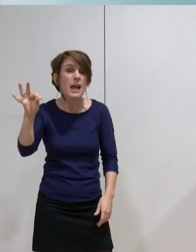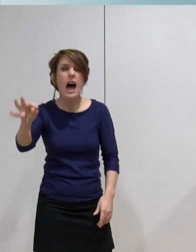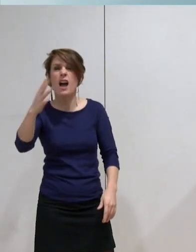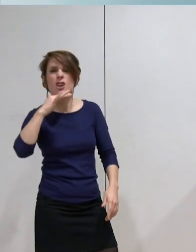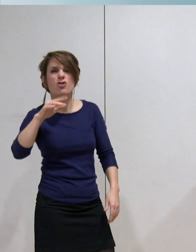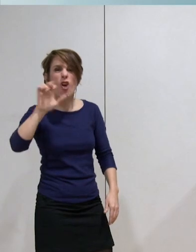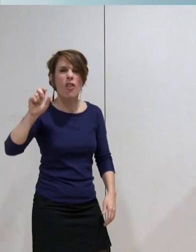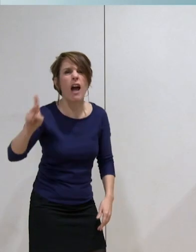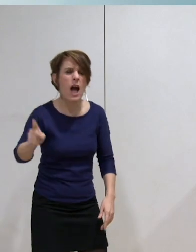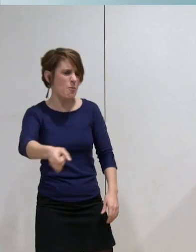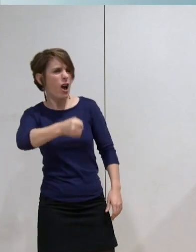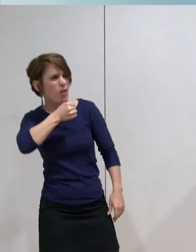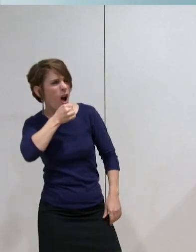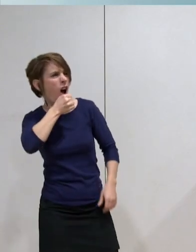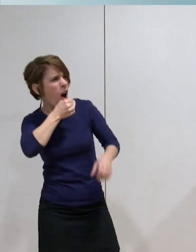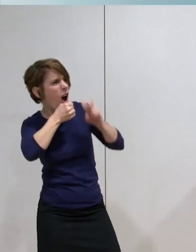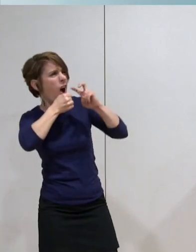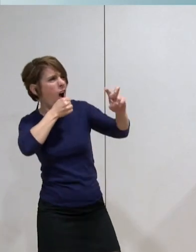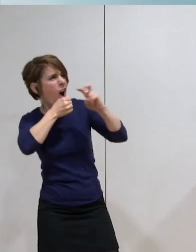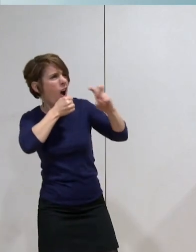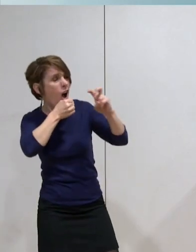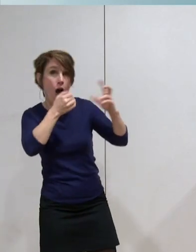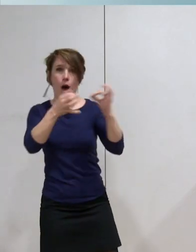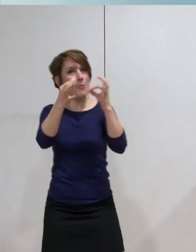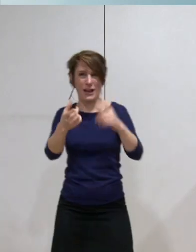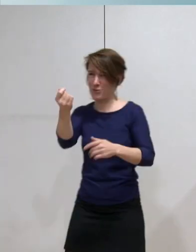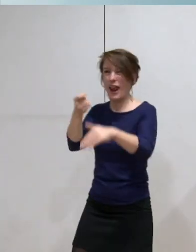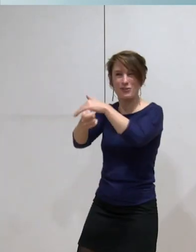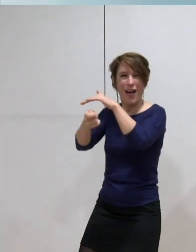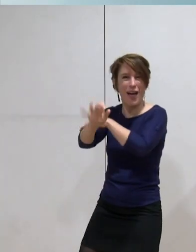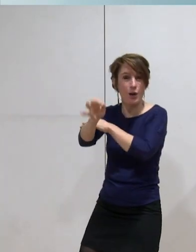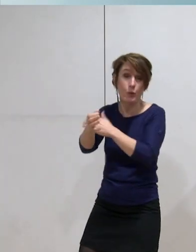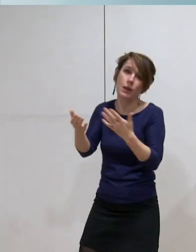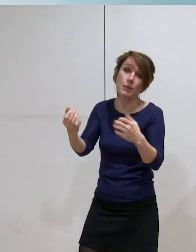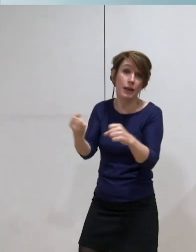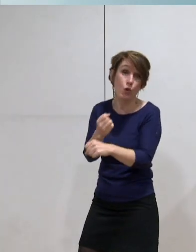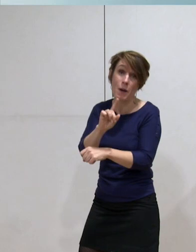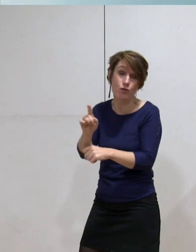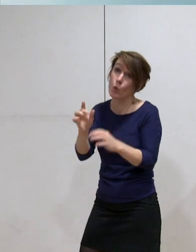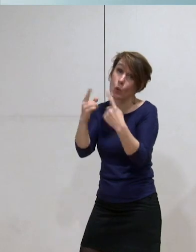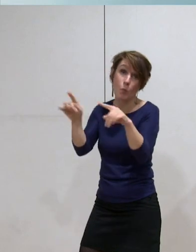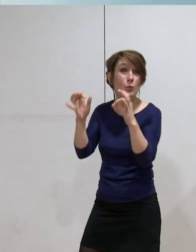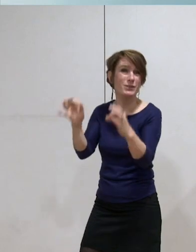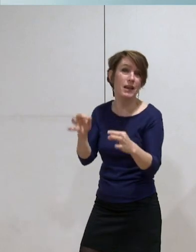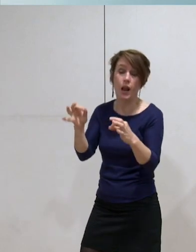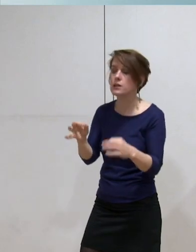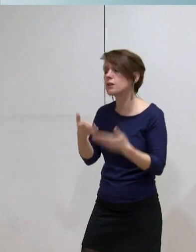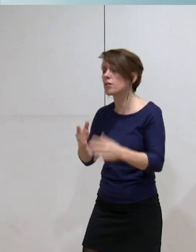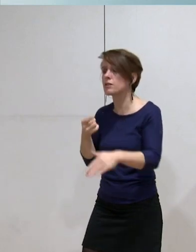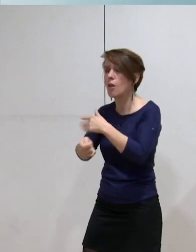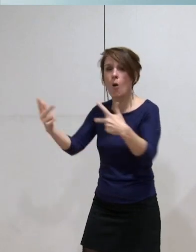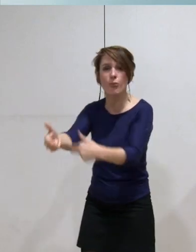arracher les oreilles ah l'argent aurait coulé à flot mais là ce n'est pas le cas ce n'est pas le cas alors Monsieur le